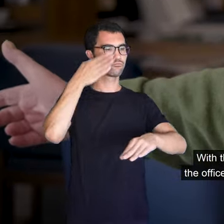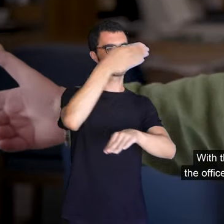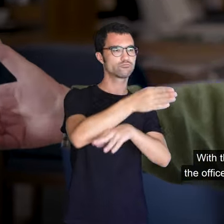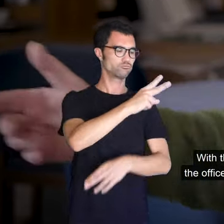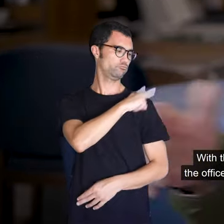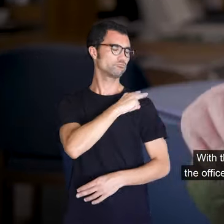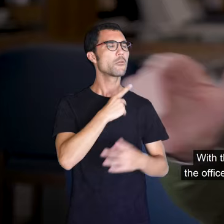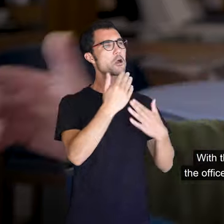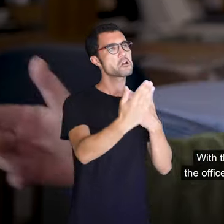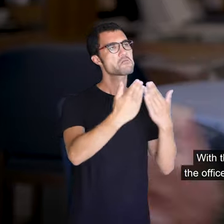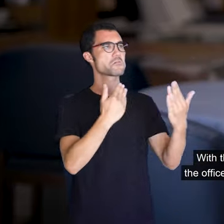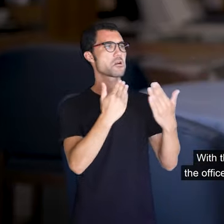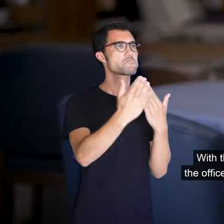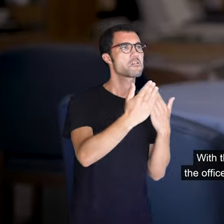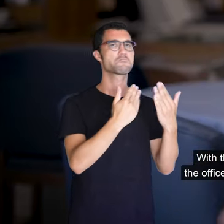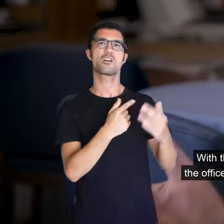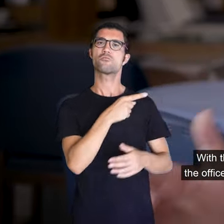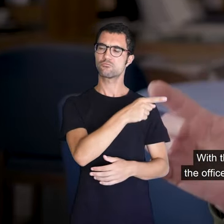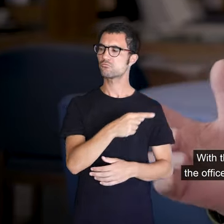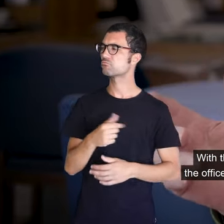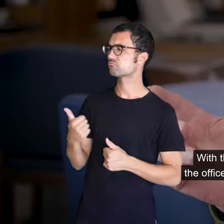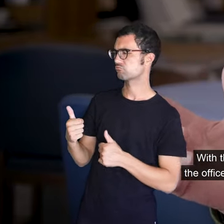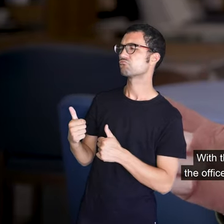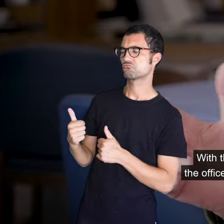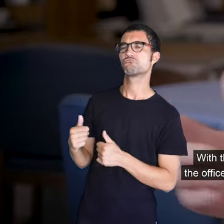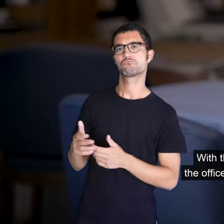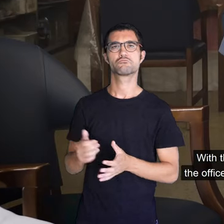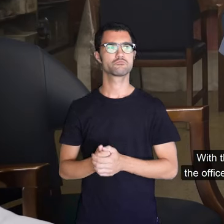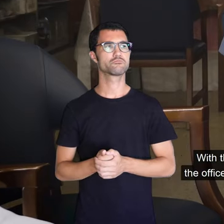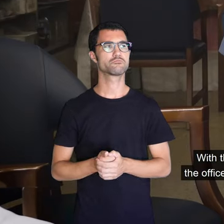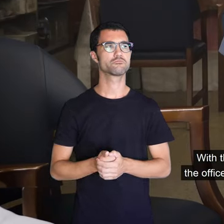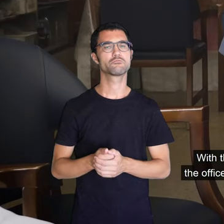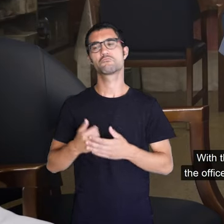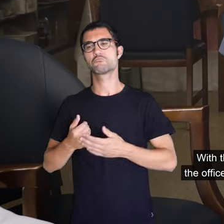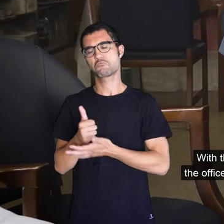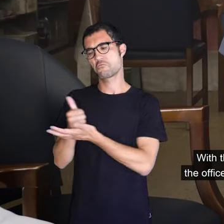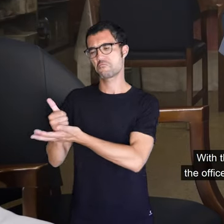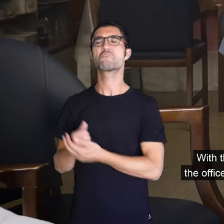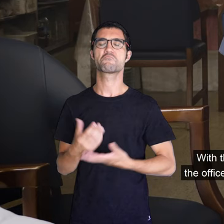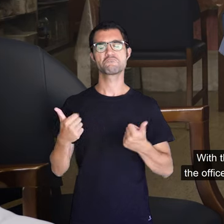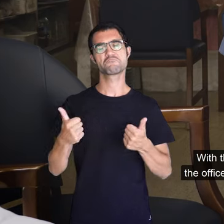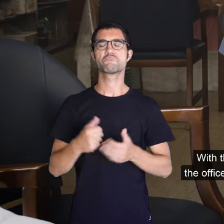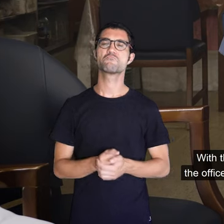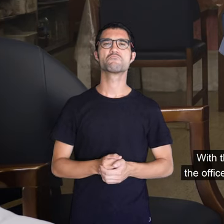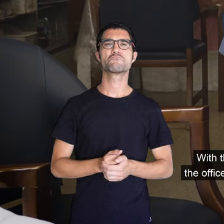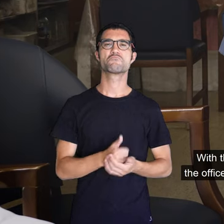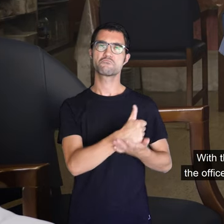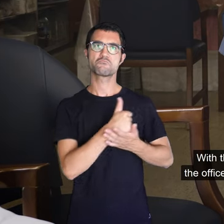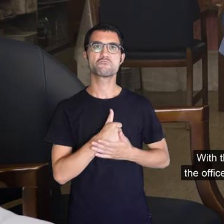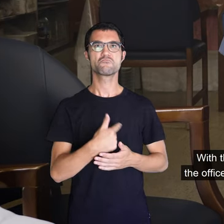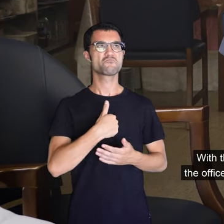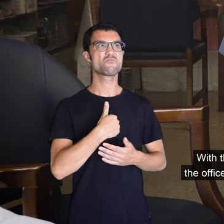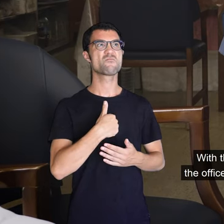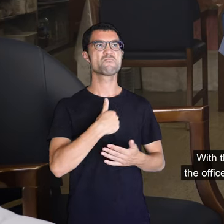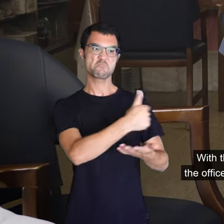su comandant i sempre hi havia ajuda per una cosa o per l'altra. D'això mal jo